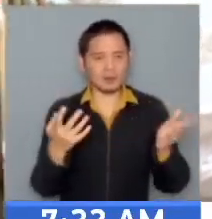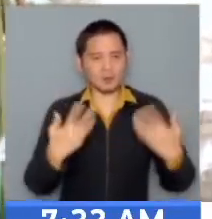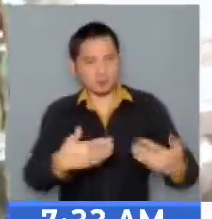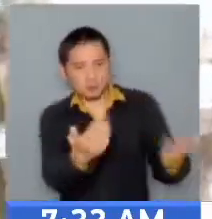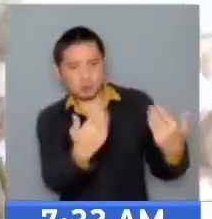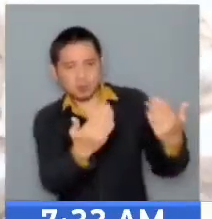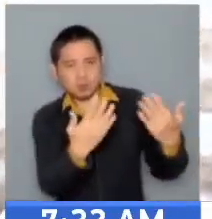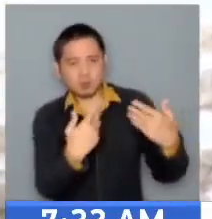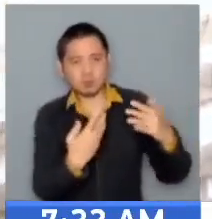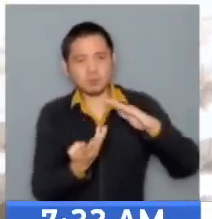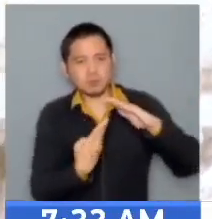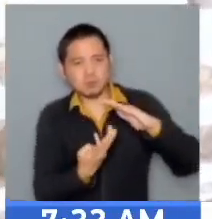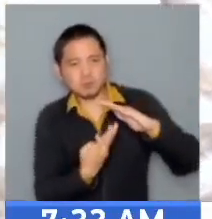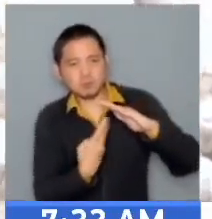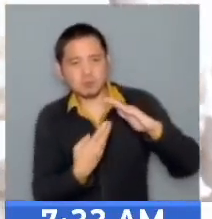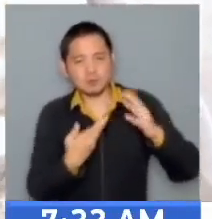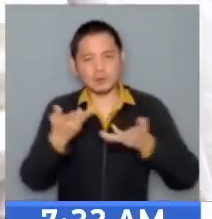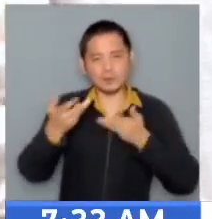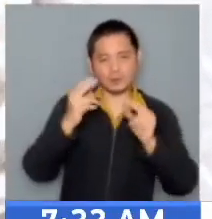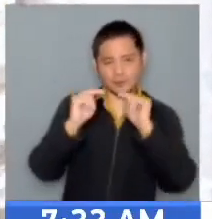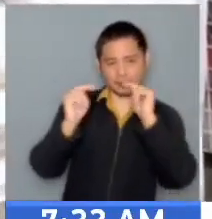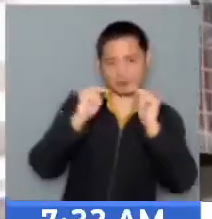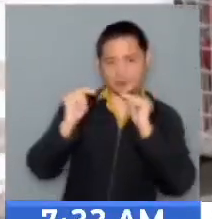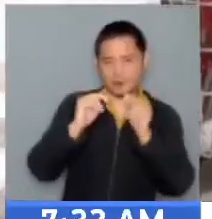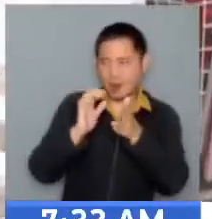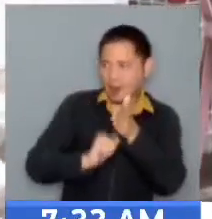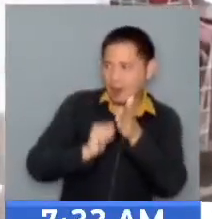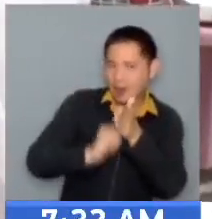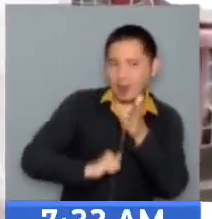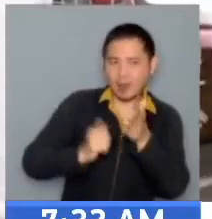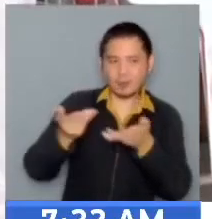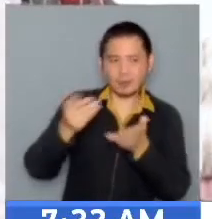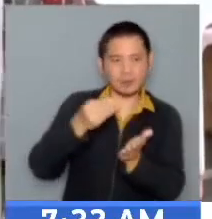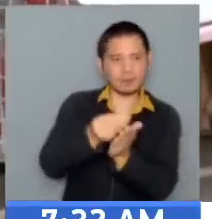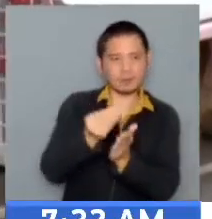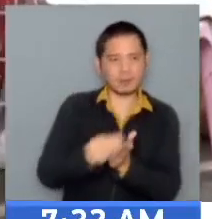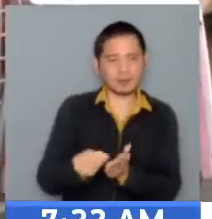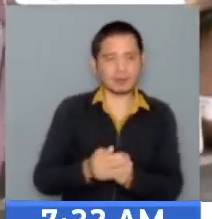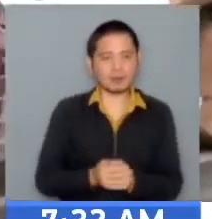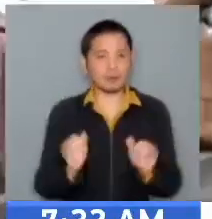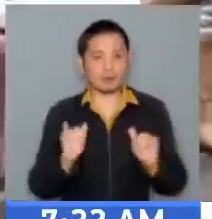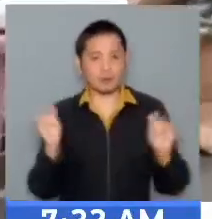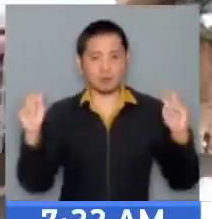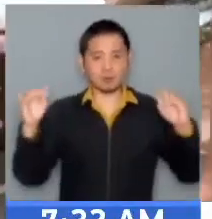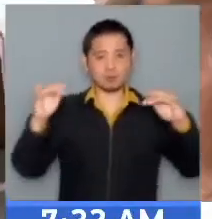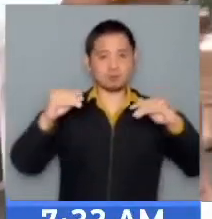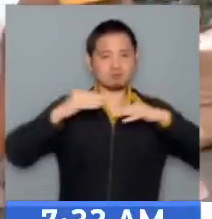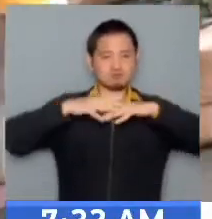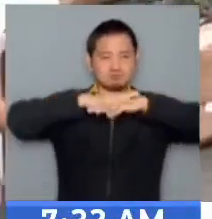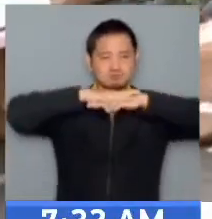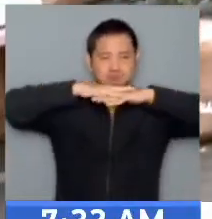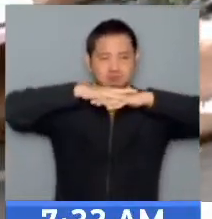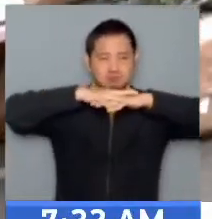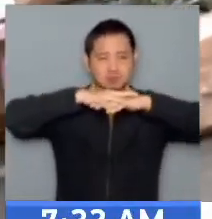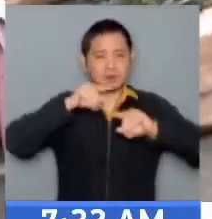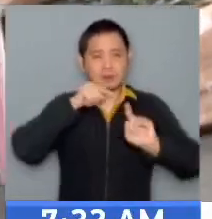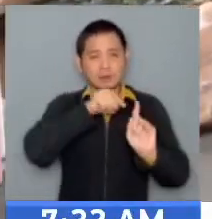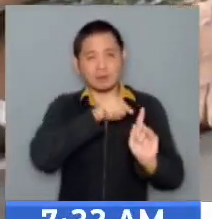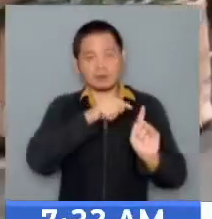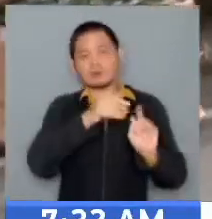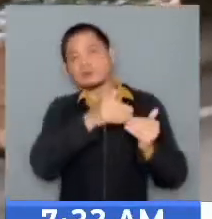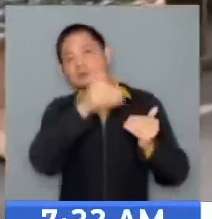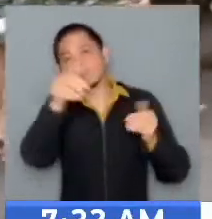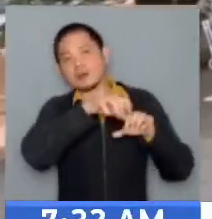na dito. At sabi sa atin ng mga nagtitinda, karaniwan daw talaga nagtatraffic dito sa area na ito. Doon sa bahagi ng kabila ng kalsada, nandiyan yung mga